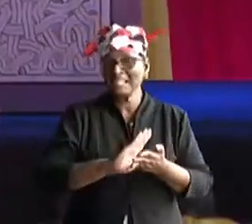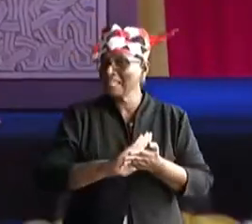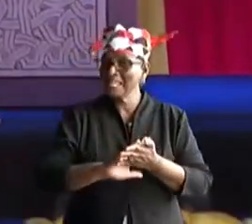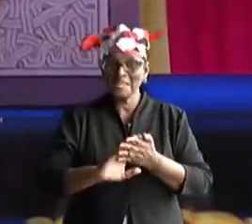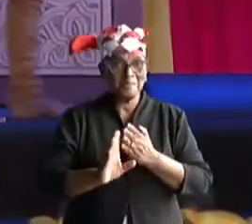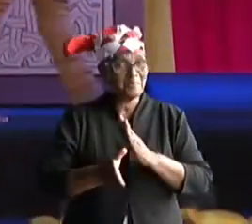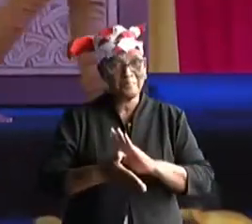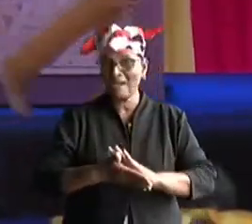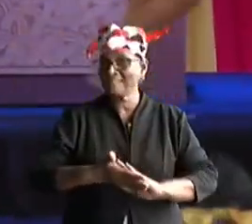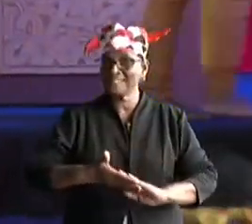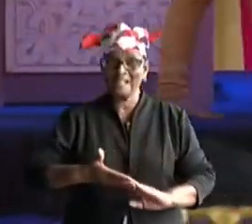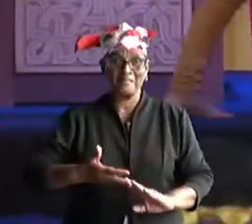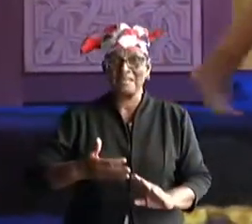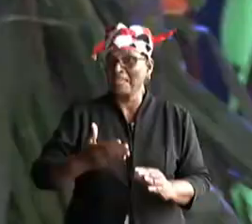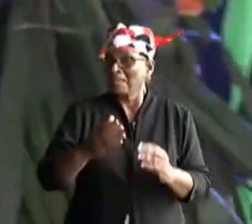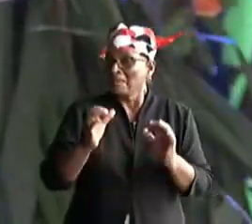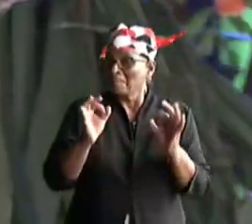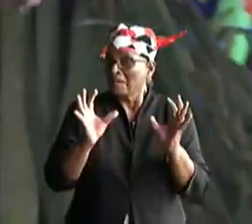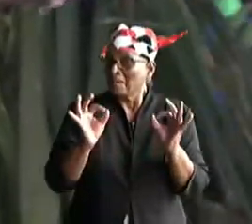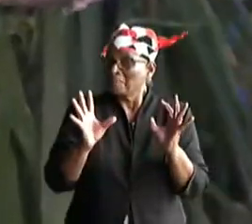Seventh generation.